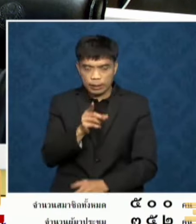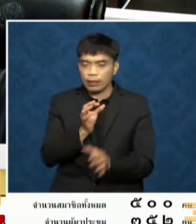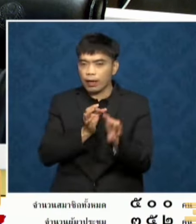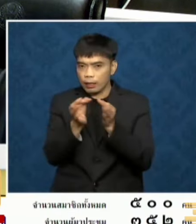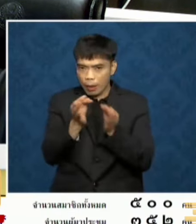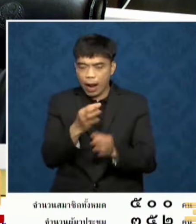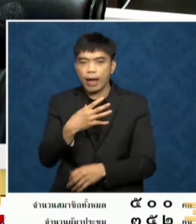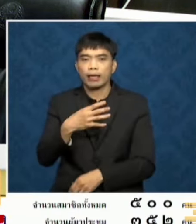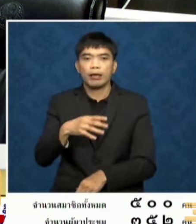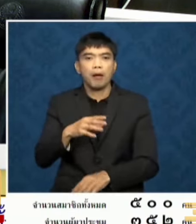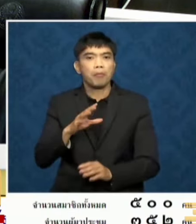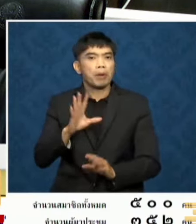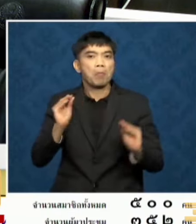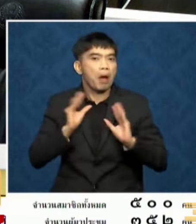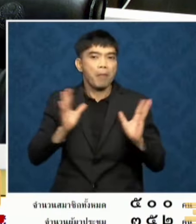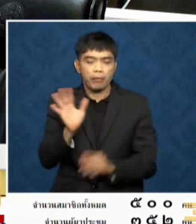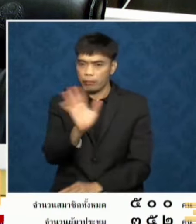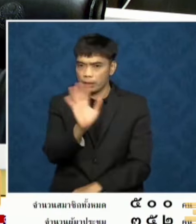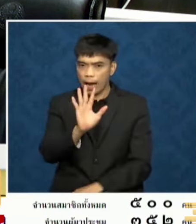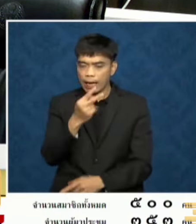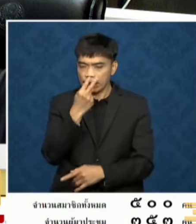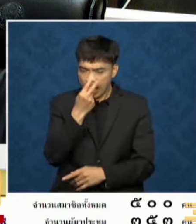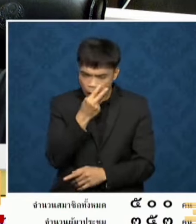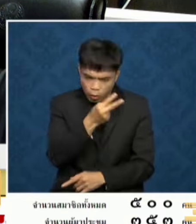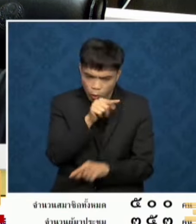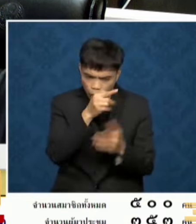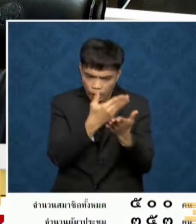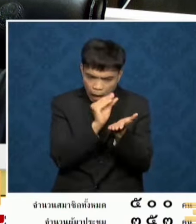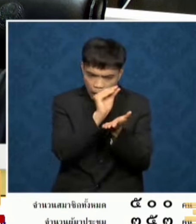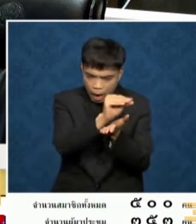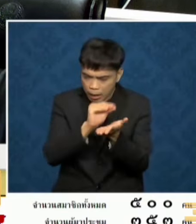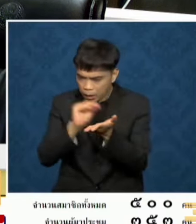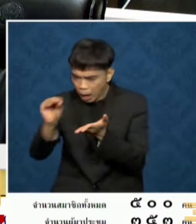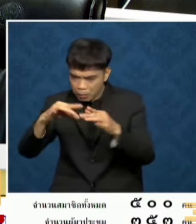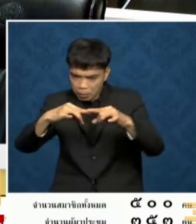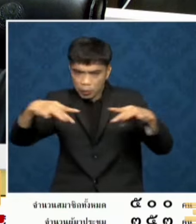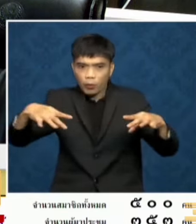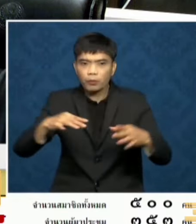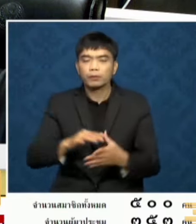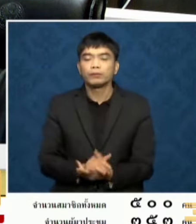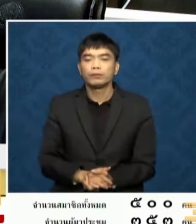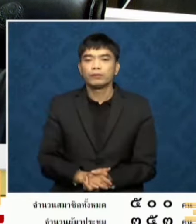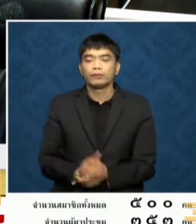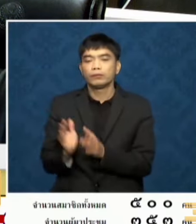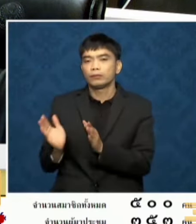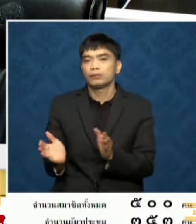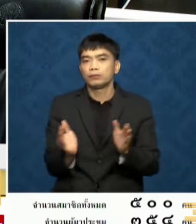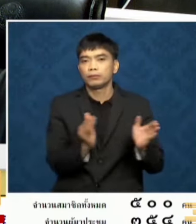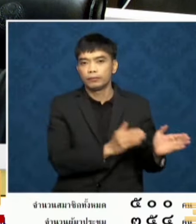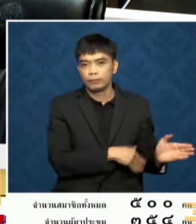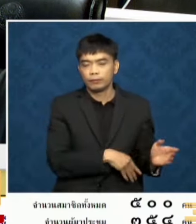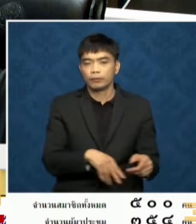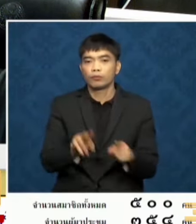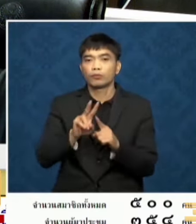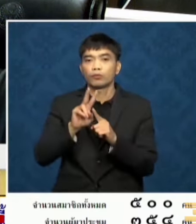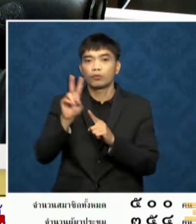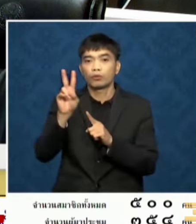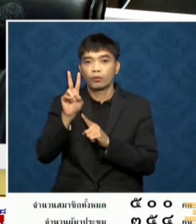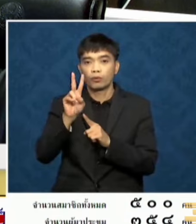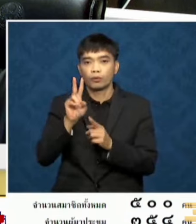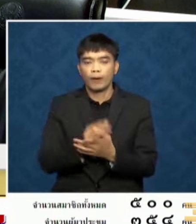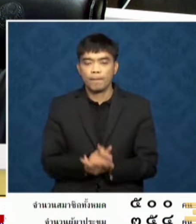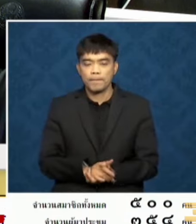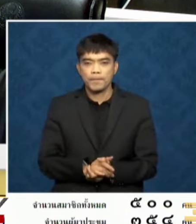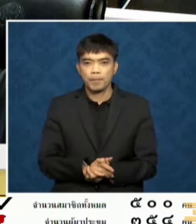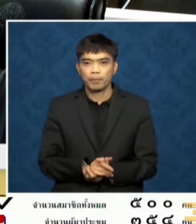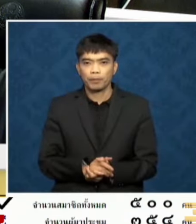อ็นทีนะครับแต่ว่าผิดฝาผิดตัวในเรื่องของแหล่งทุนในการใช้งบประมาณนะครับเรื่องที่2ครับก็คือในเรื่องของผิดที่ผิดทางครับอันนี้อาจจะ